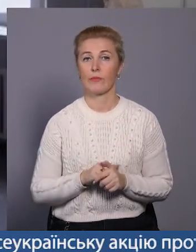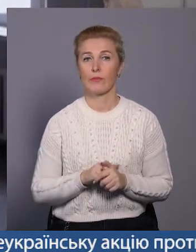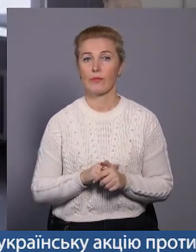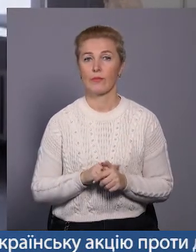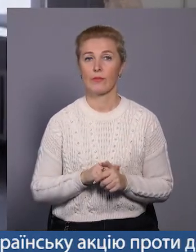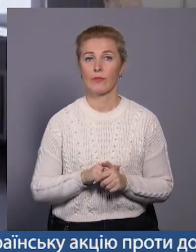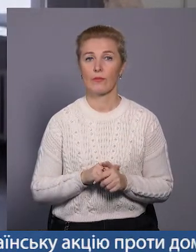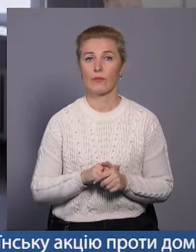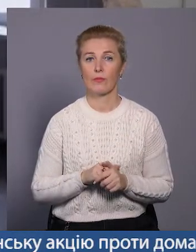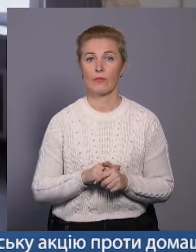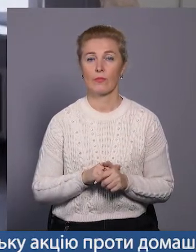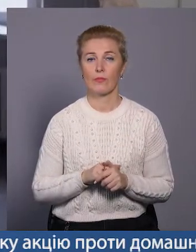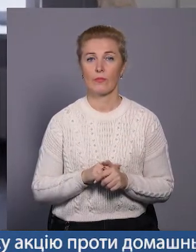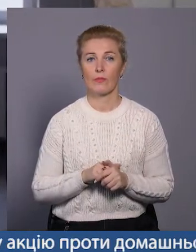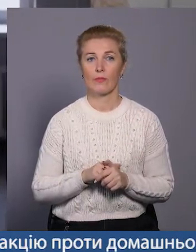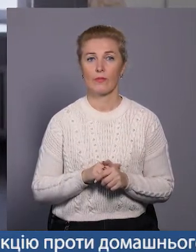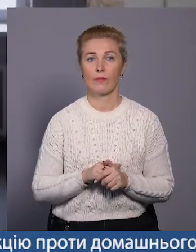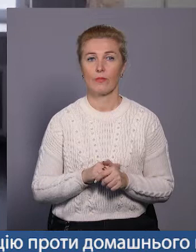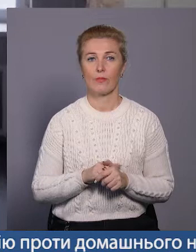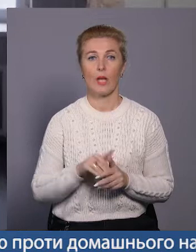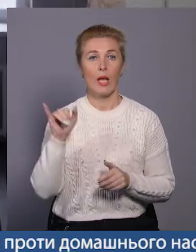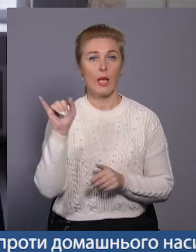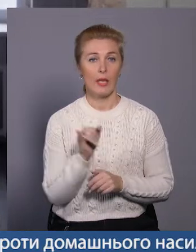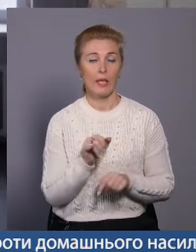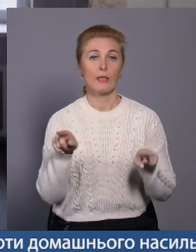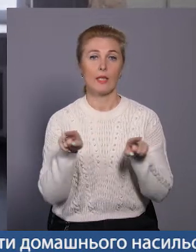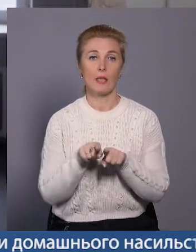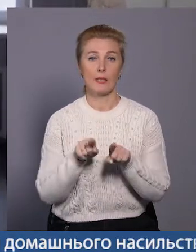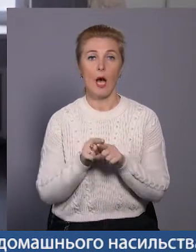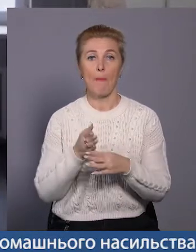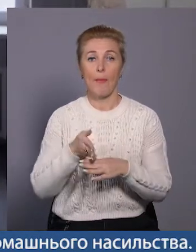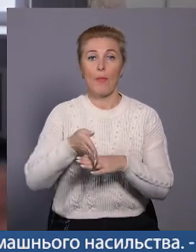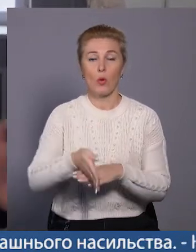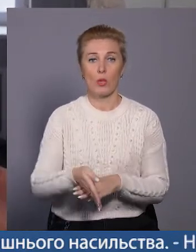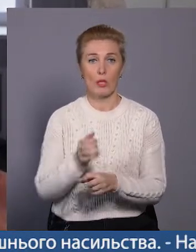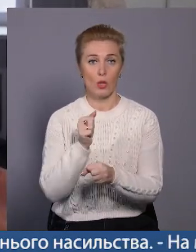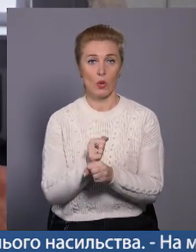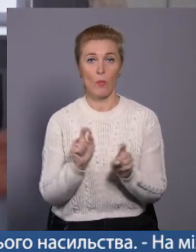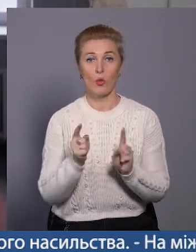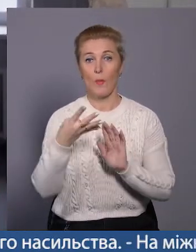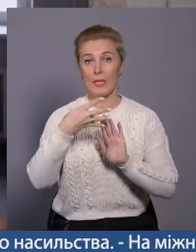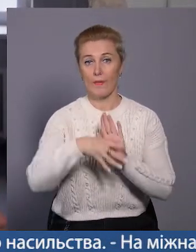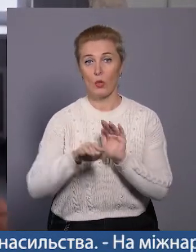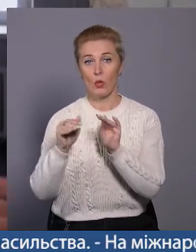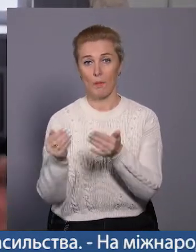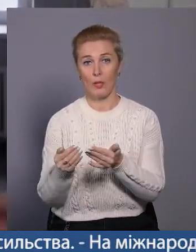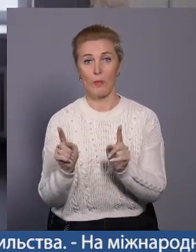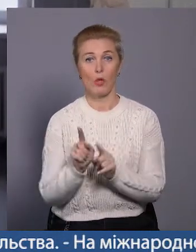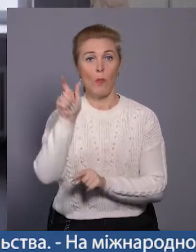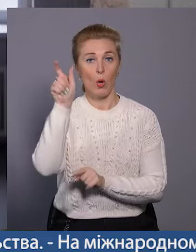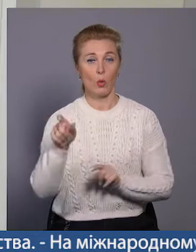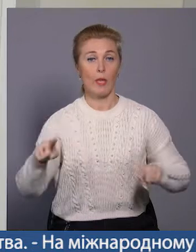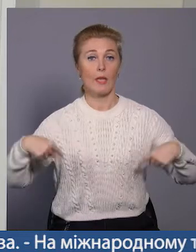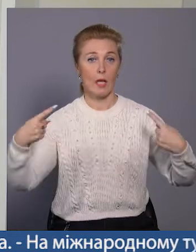Навіс правильний такий, щоб не затікало зі всіх сторін. І буде так само прохід зроблений, щоб 90 мінімум був, щоб людина на колясці могла